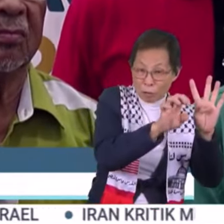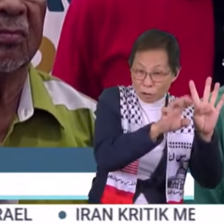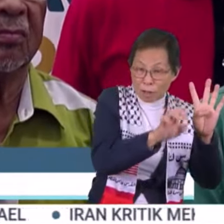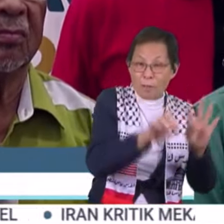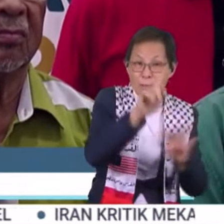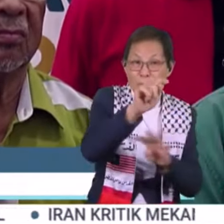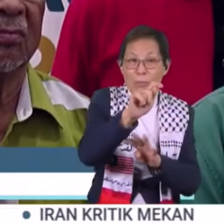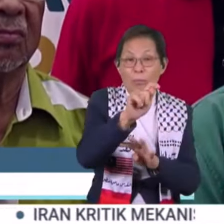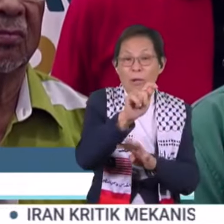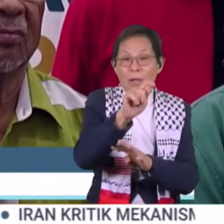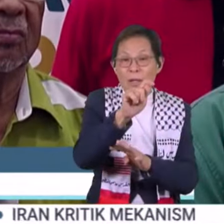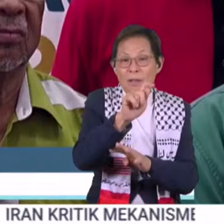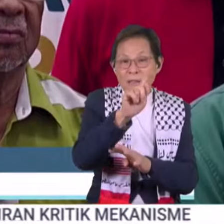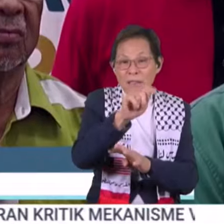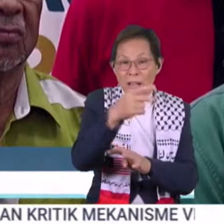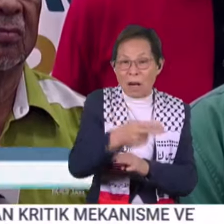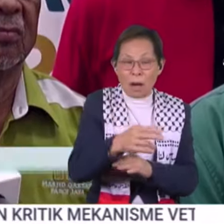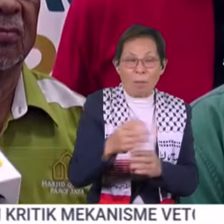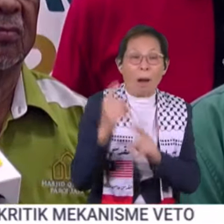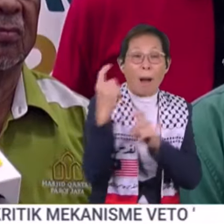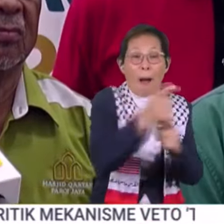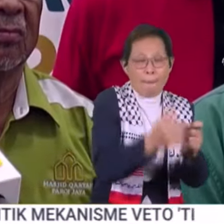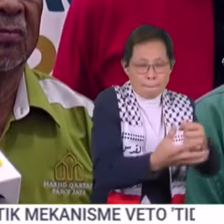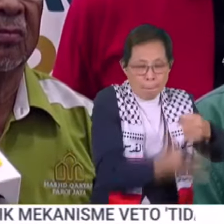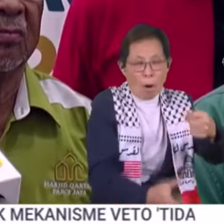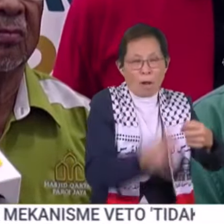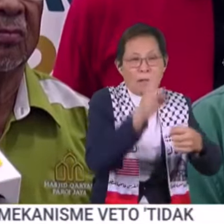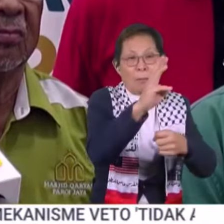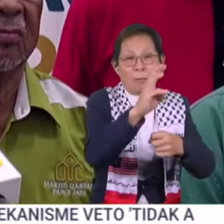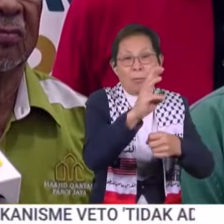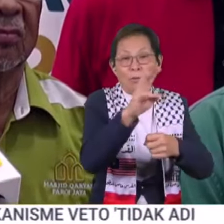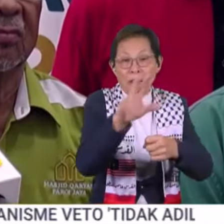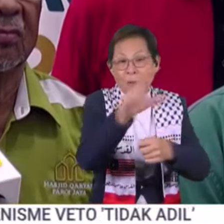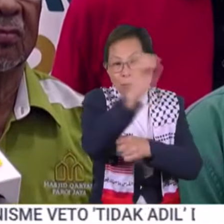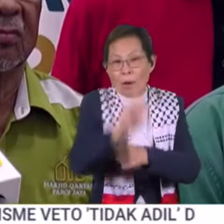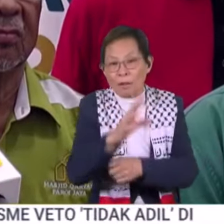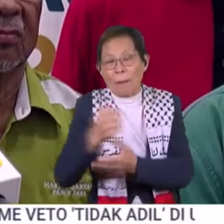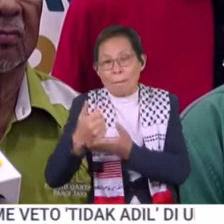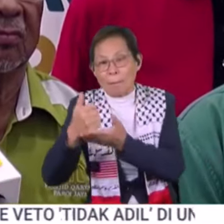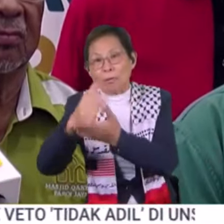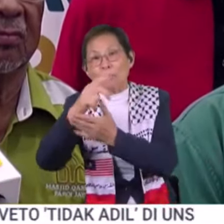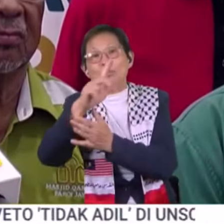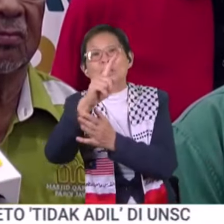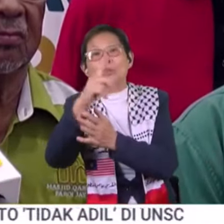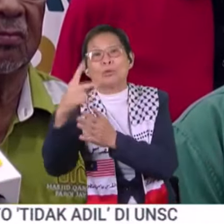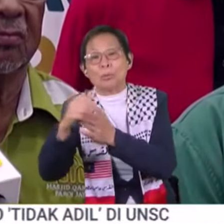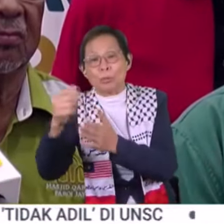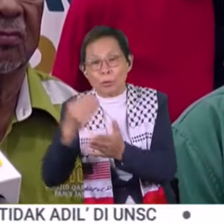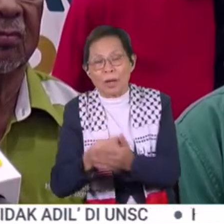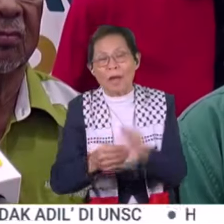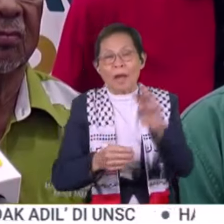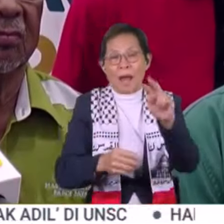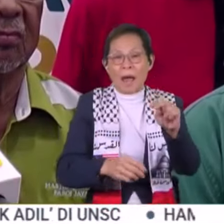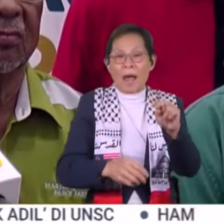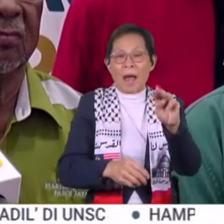peruntukan lebih 63%. Dibantu lagi dengan RM1,000 oleh pihak kerajaan. Lebih kurang